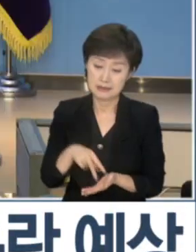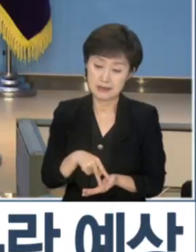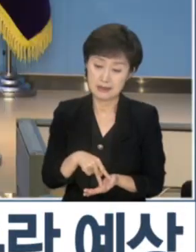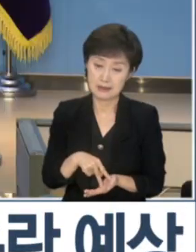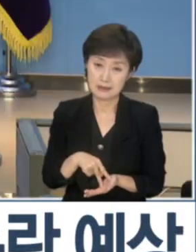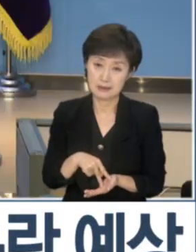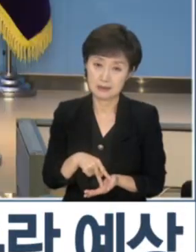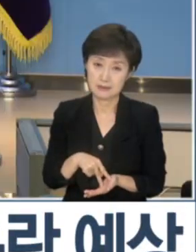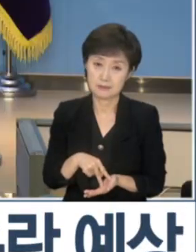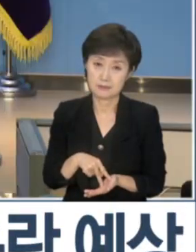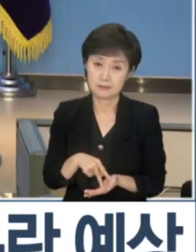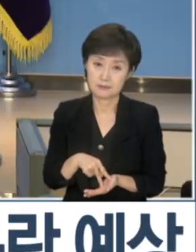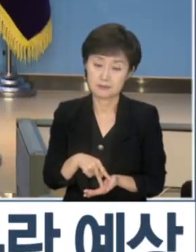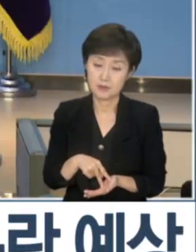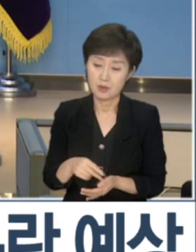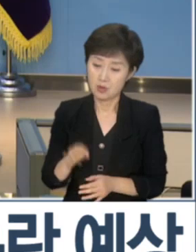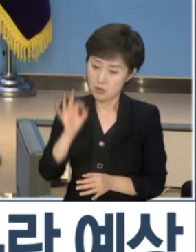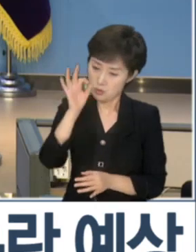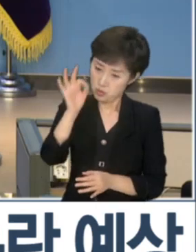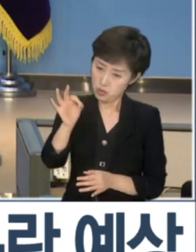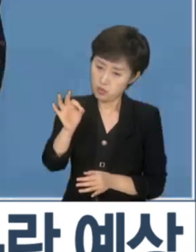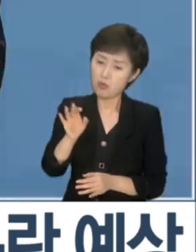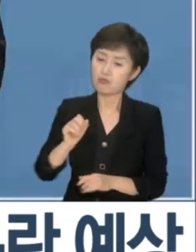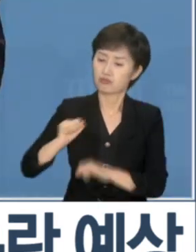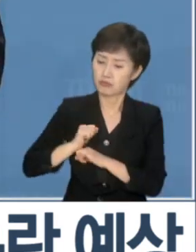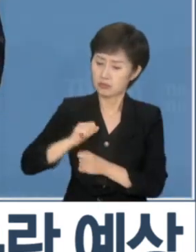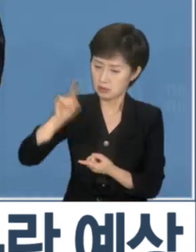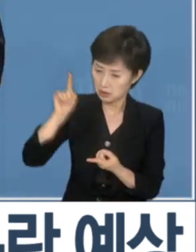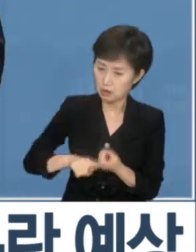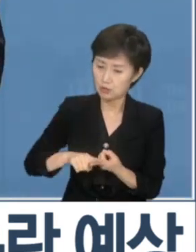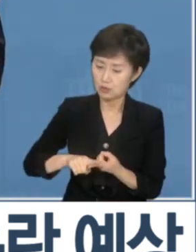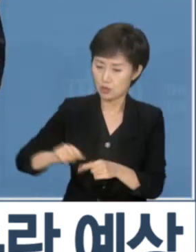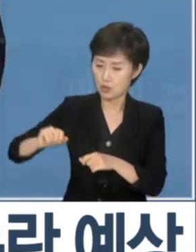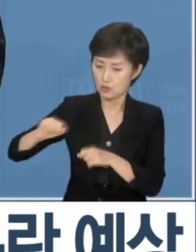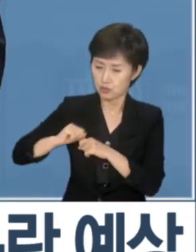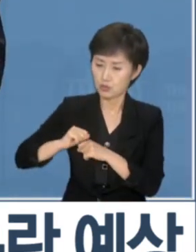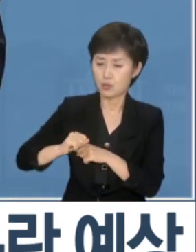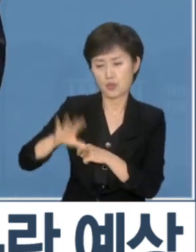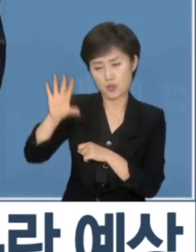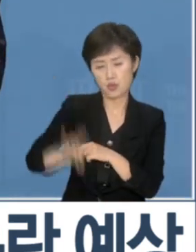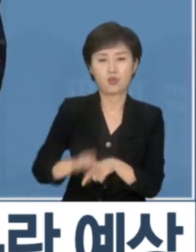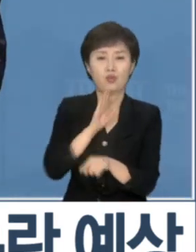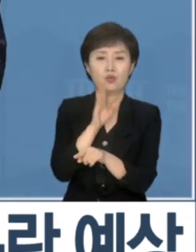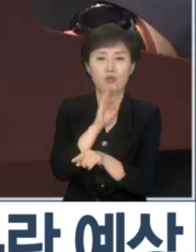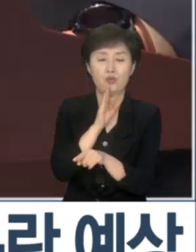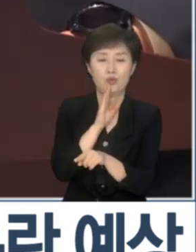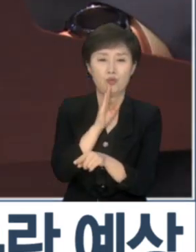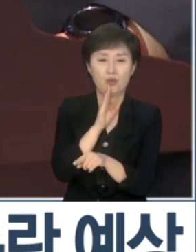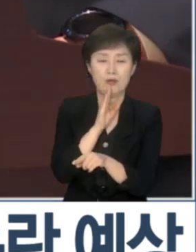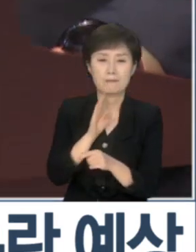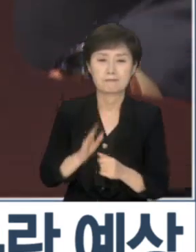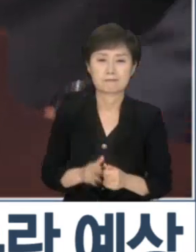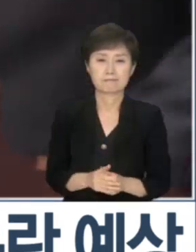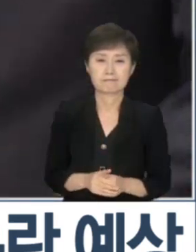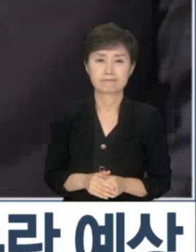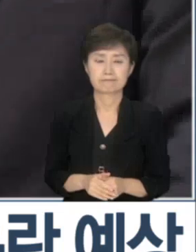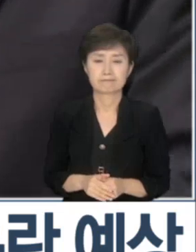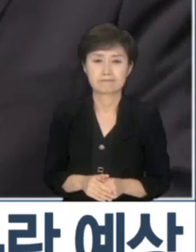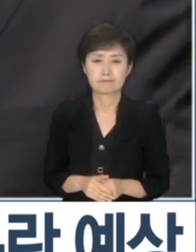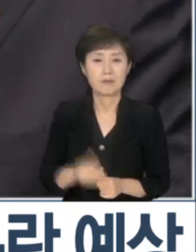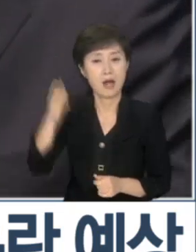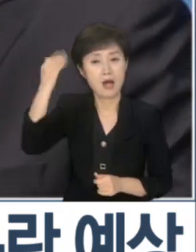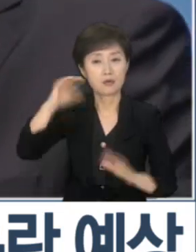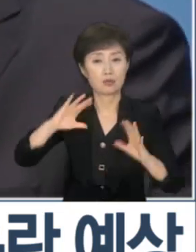어제 말씀하신 가운데 군인당 군인 군대다운 군대를 만들겠다는 부분이 굉장히 마음에 들었습니다 지금